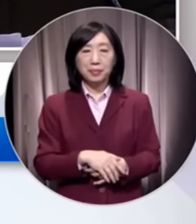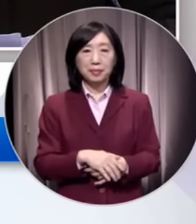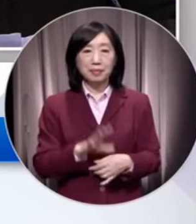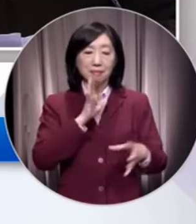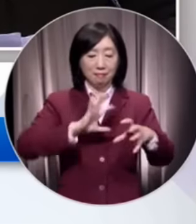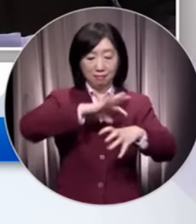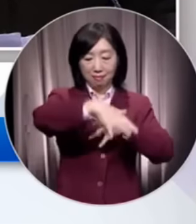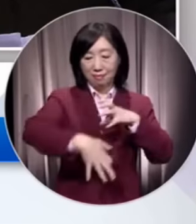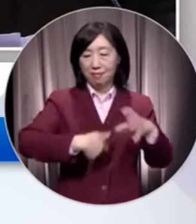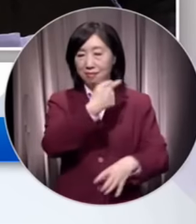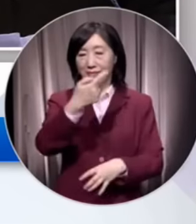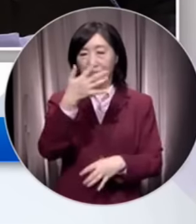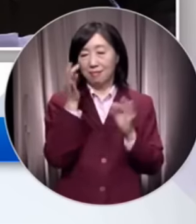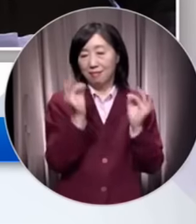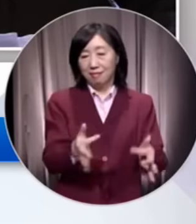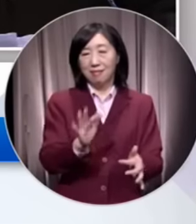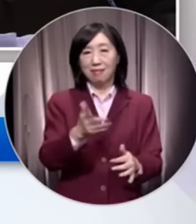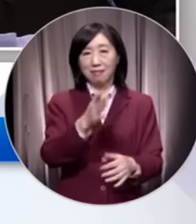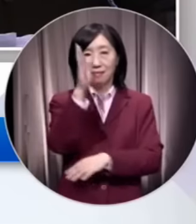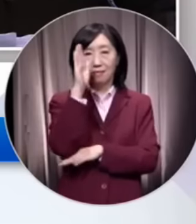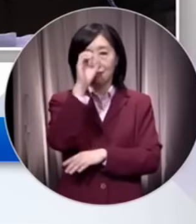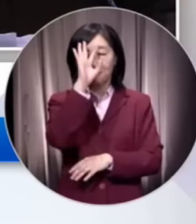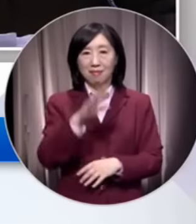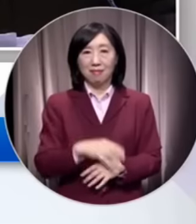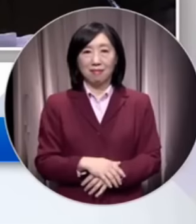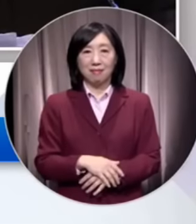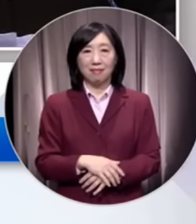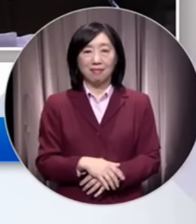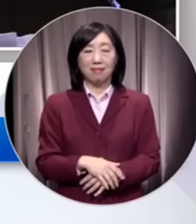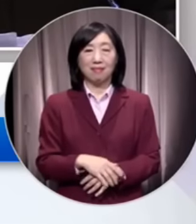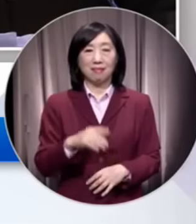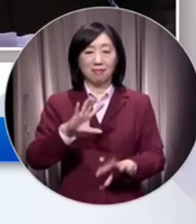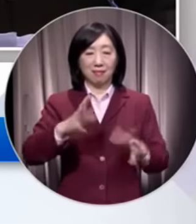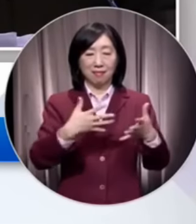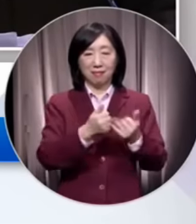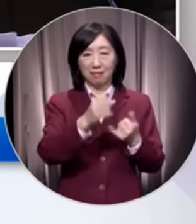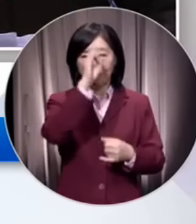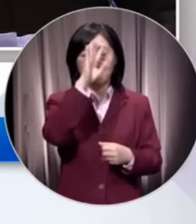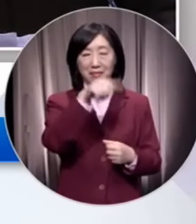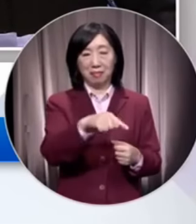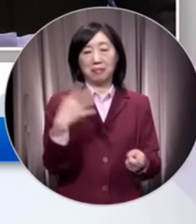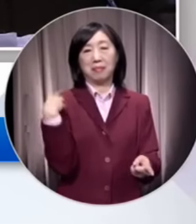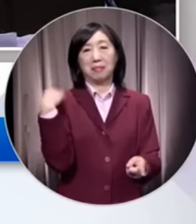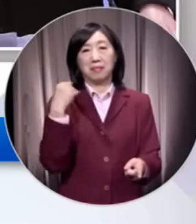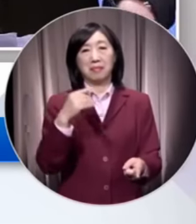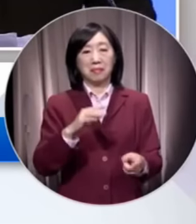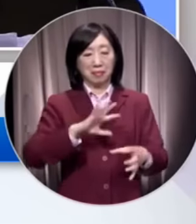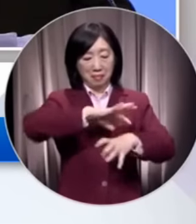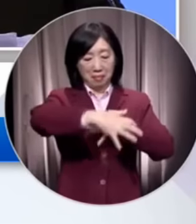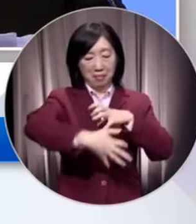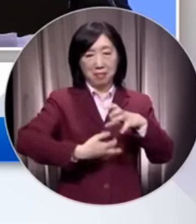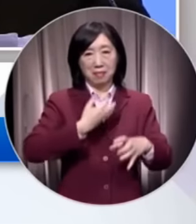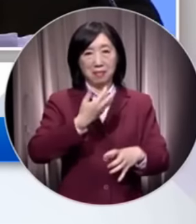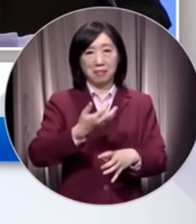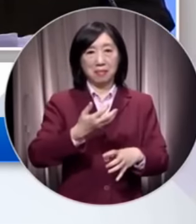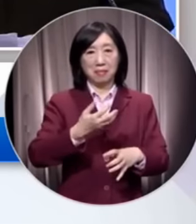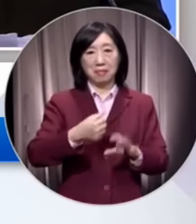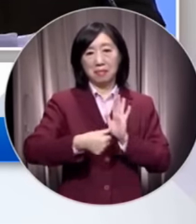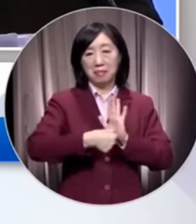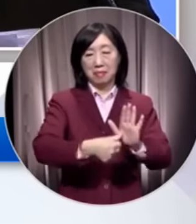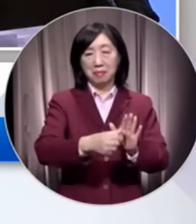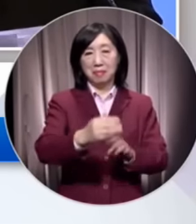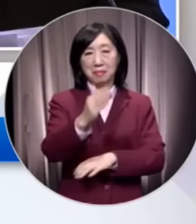全世界最有钱的政党，这个还没有离开过国民党，国民党到现在都还是全世界最有名的政